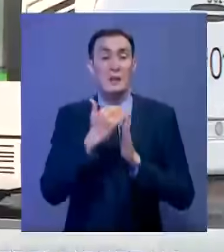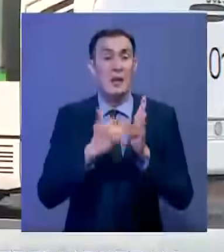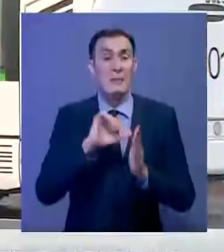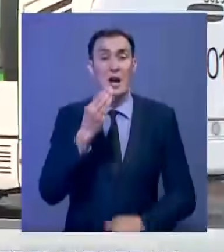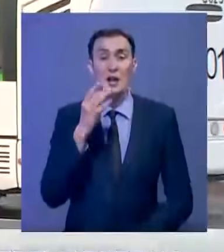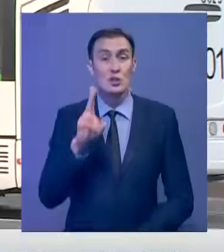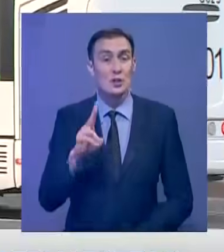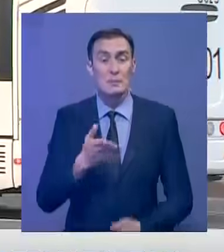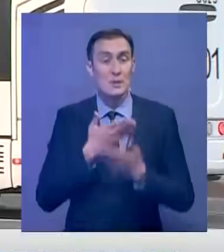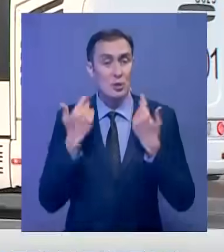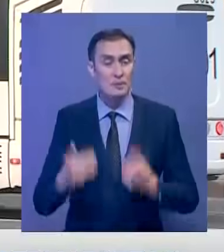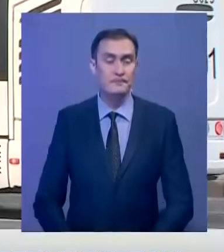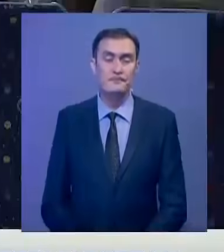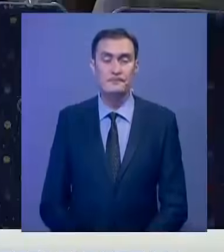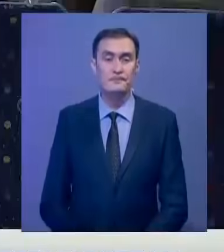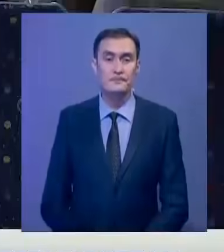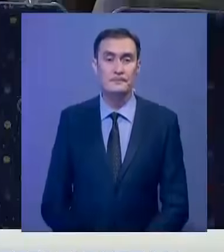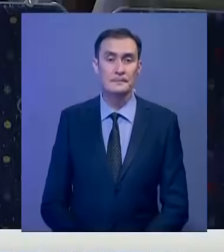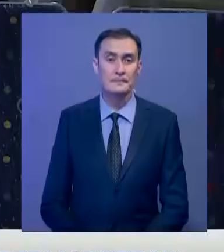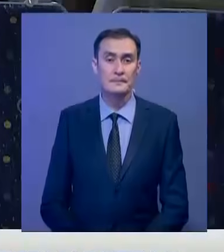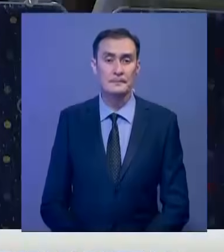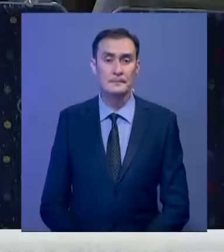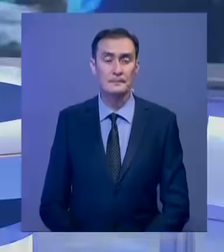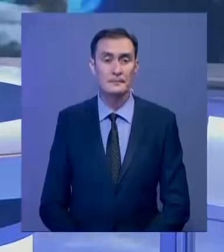не регистрировались.